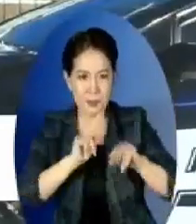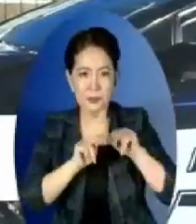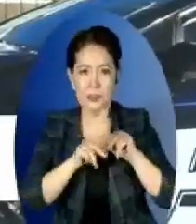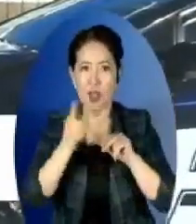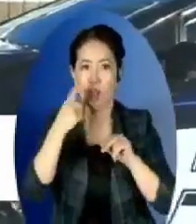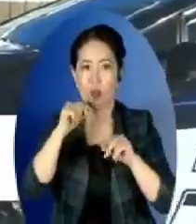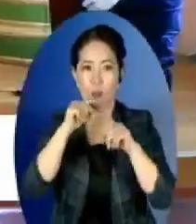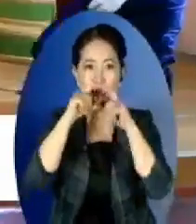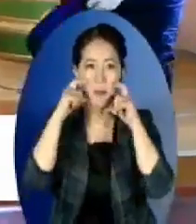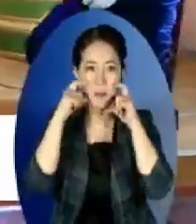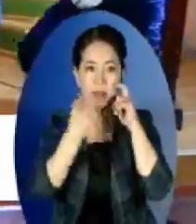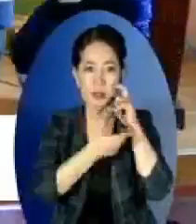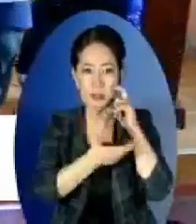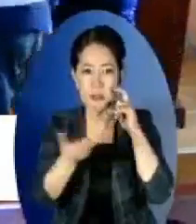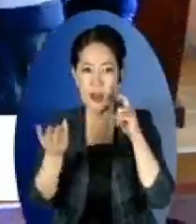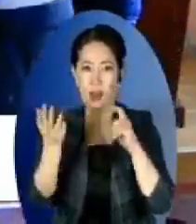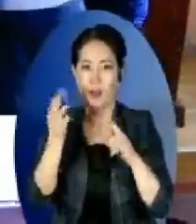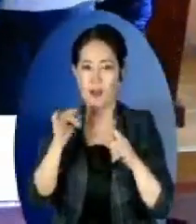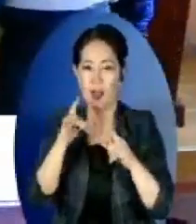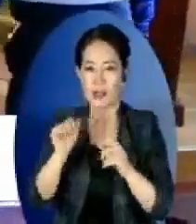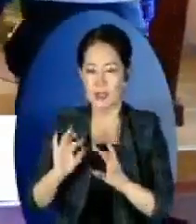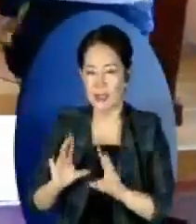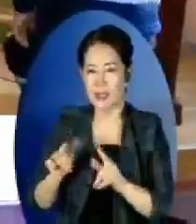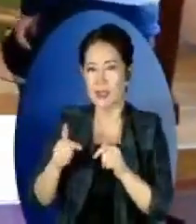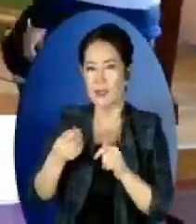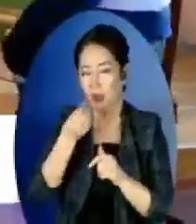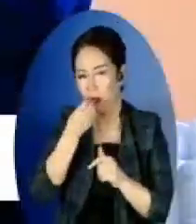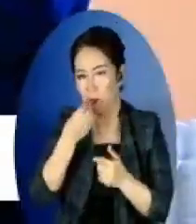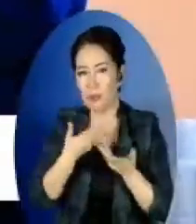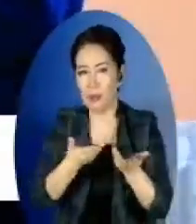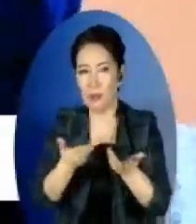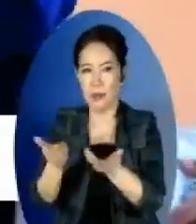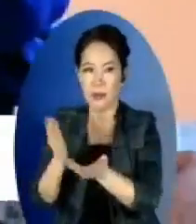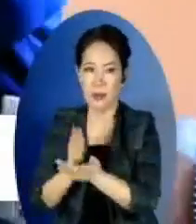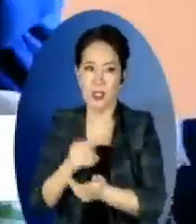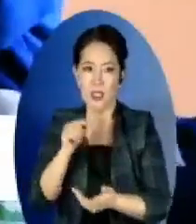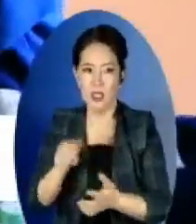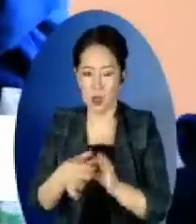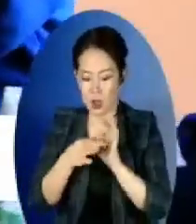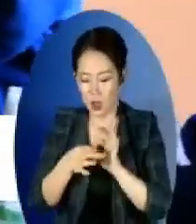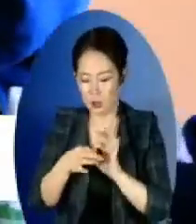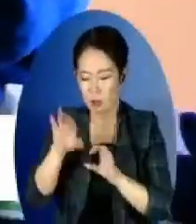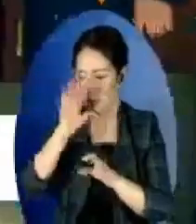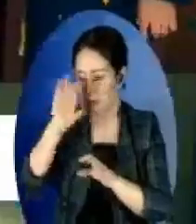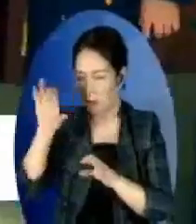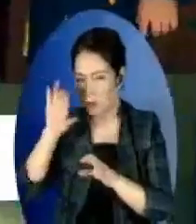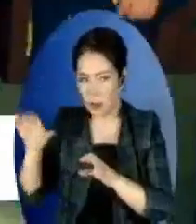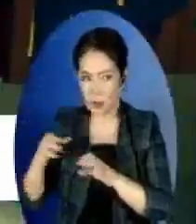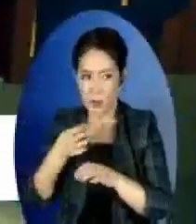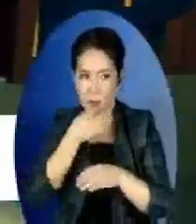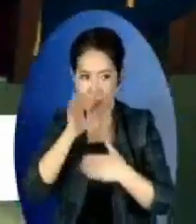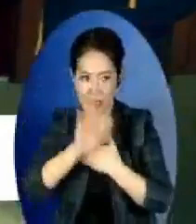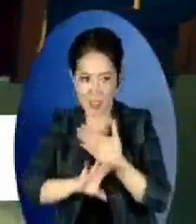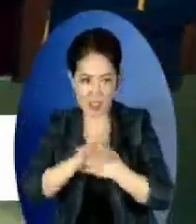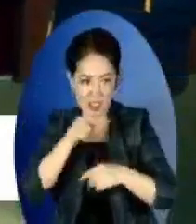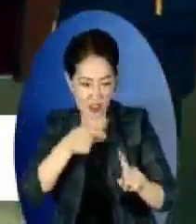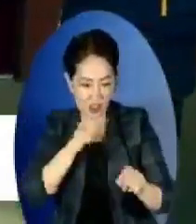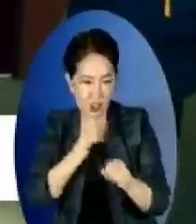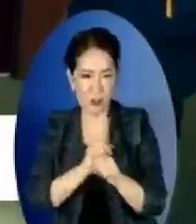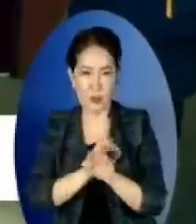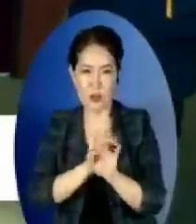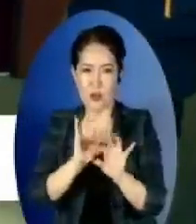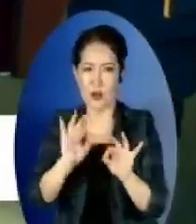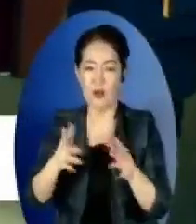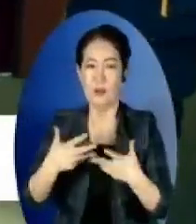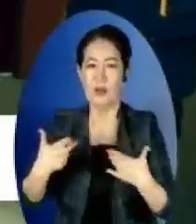нэг удаагийн масок, дархлаа сайжруулах амин дэмтээ бүтээгдэхүүн өгсөн байна. Мөн холбогдох байгууллагуудыг үрдчлэн сэргийлэлтийн шаардлагатай эд